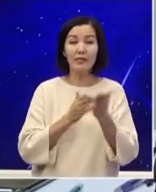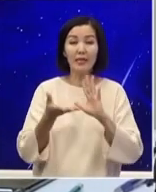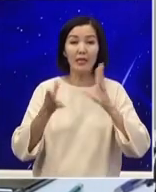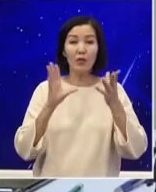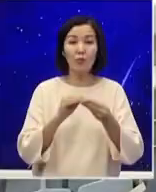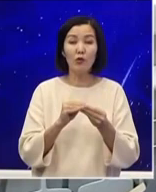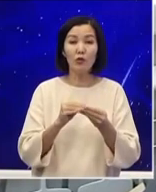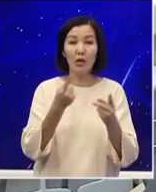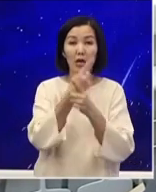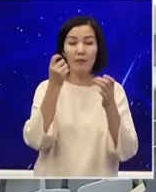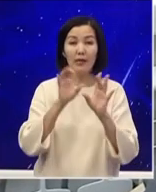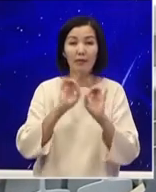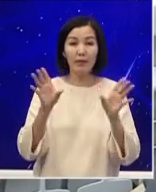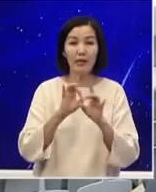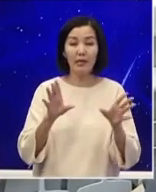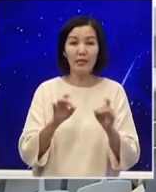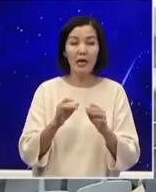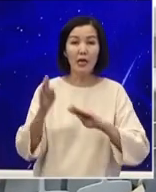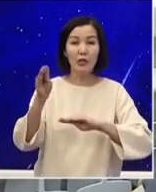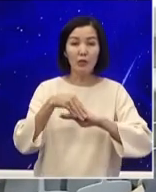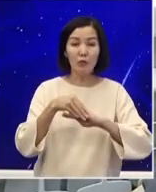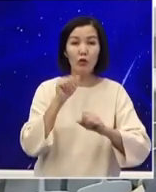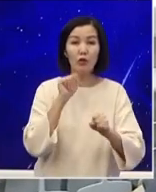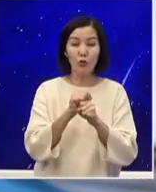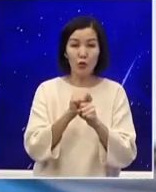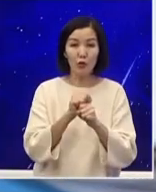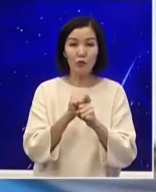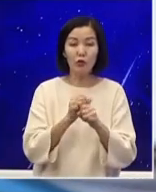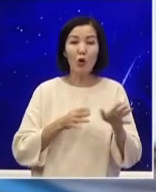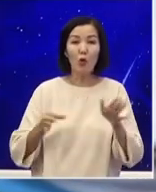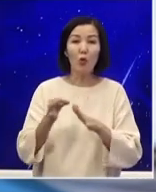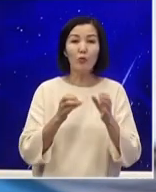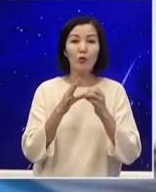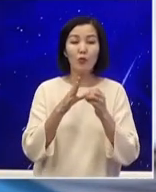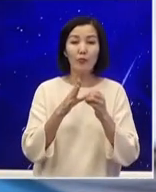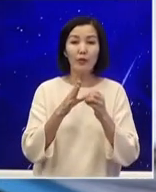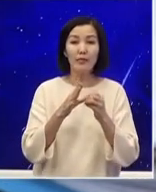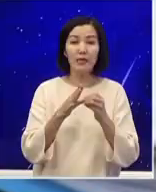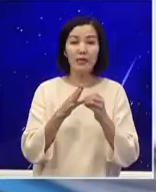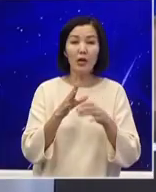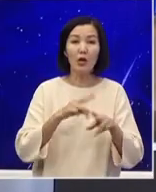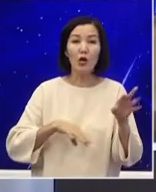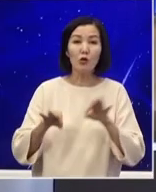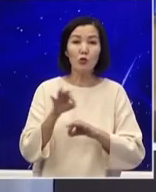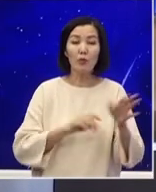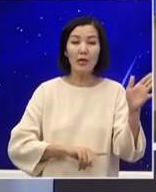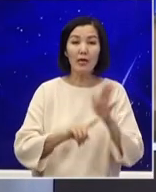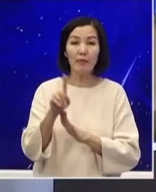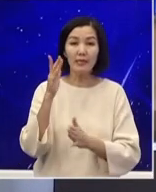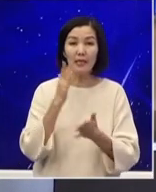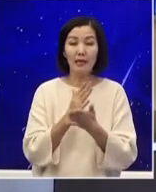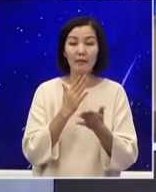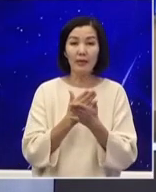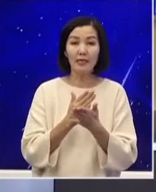да ақпар берді. Жең ұшынан жалғасқан індетпен күресуге облыста 15-тен аса стратегиялық жоба қолға алынған.